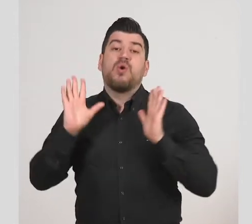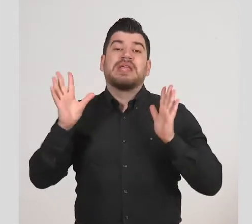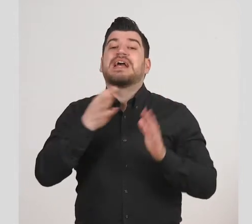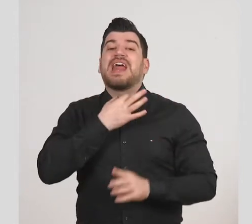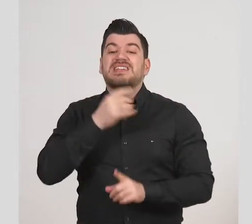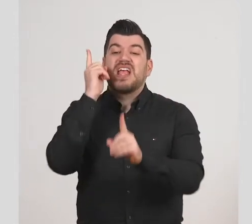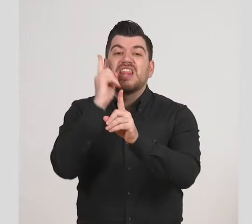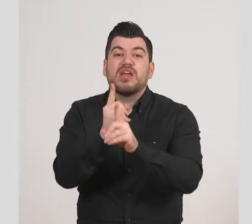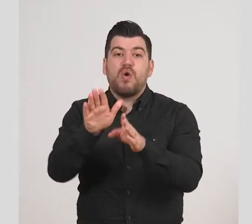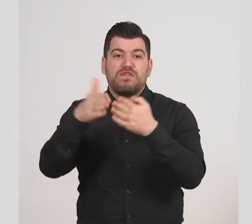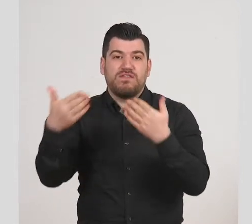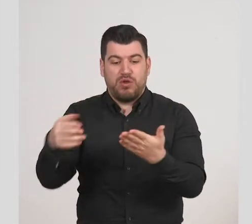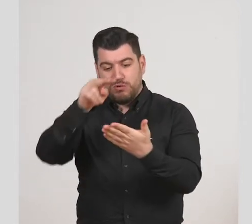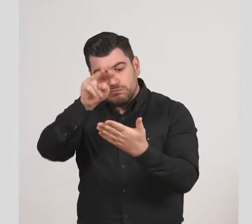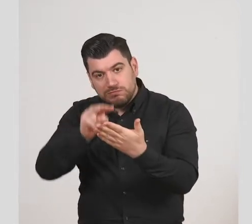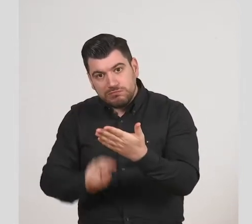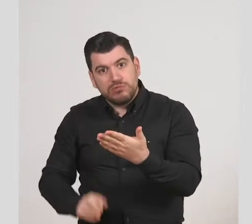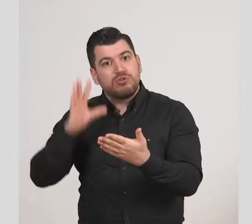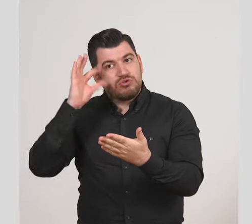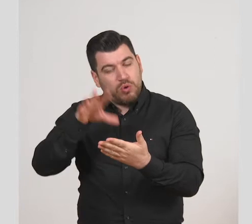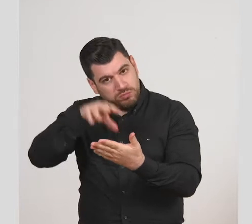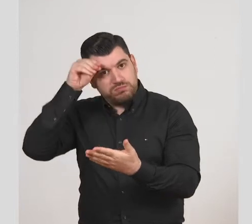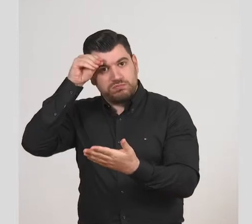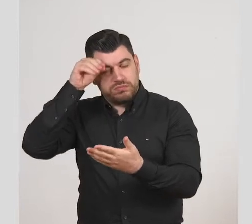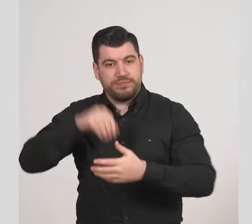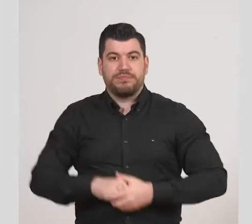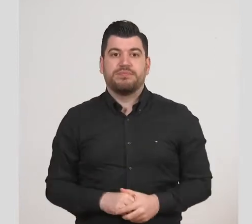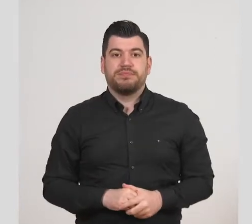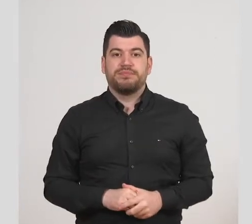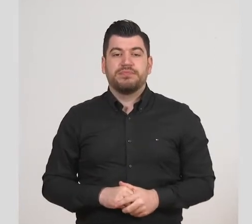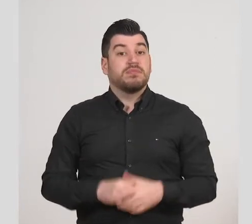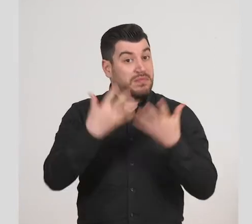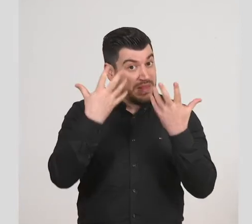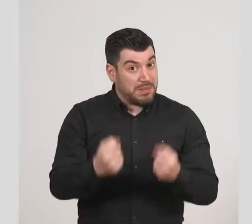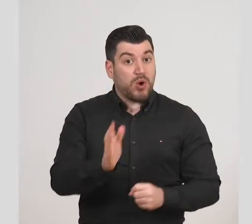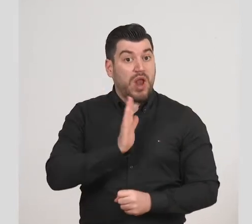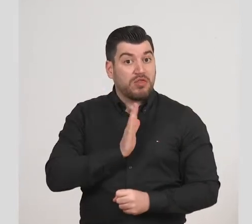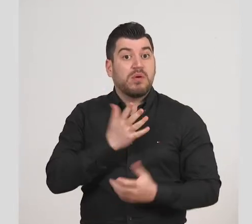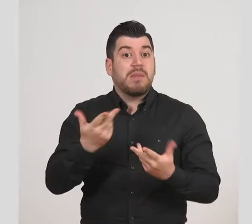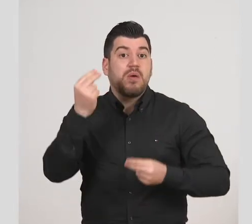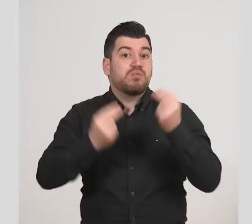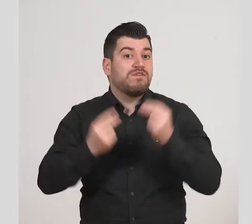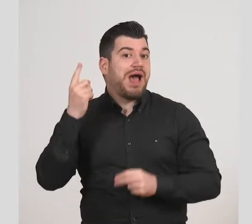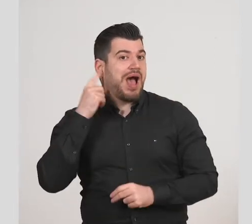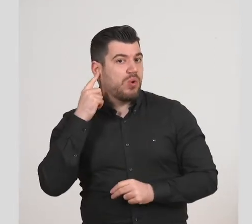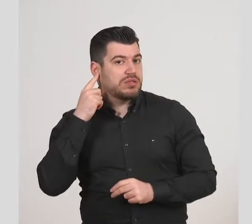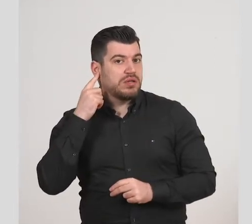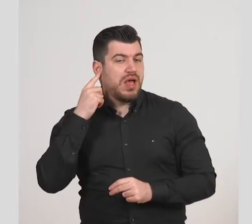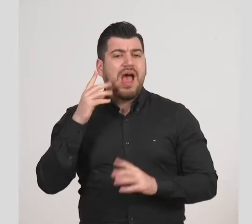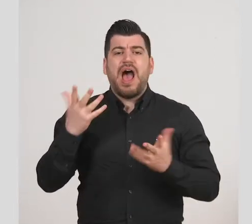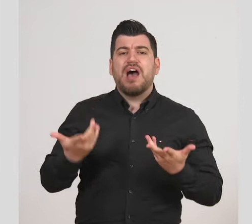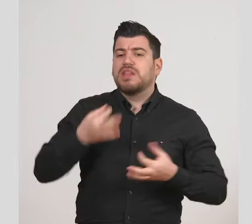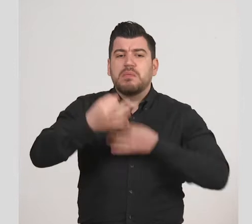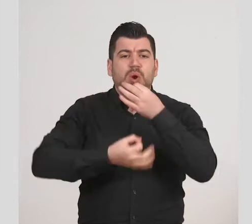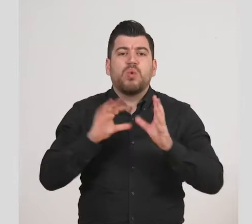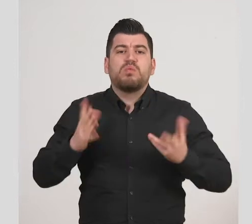για να διαβάσουν τα παιδιά που δεν βλέπουν. Υπάρχουν όμως και άνθρωποι με προβλήματα ακοής. μιλούν με